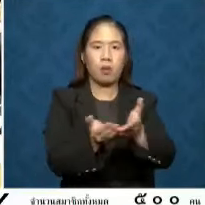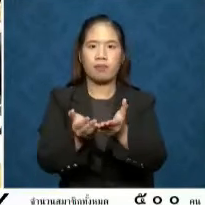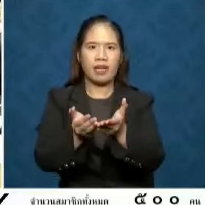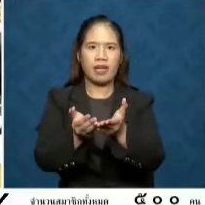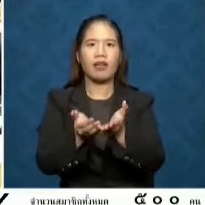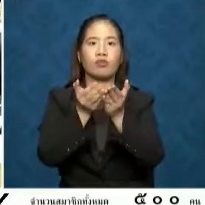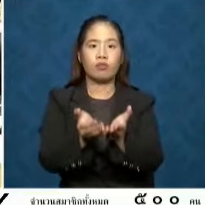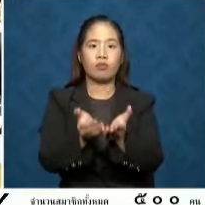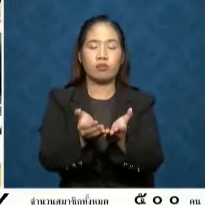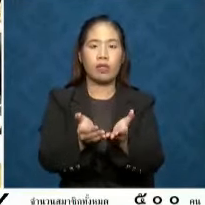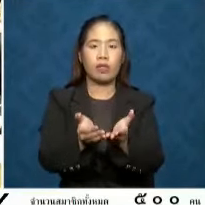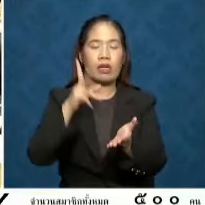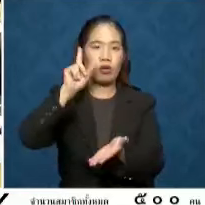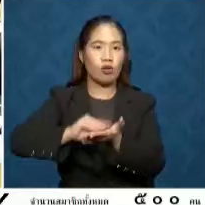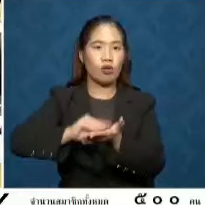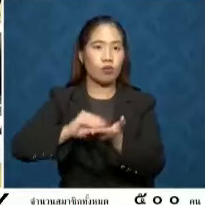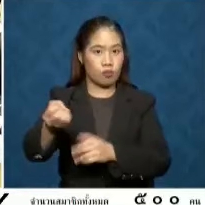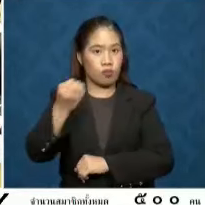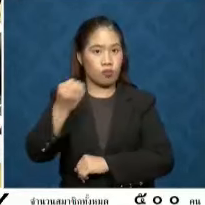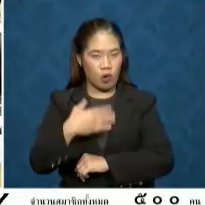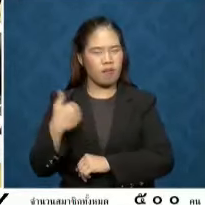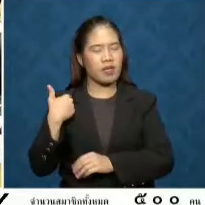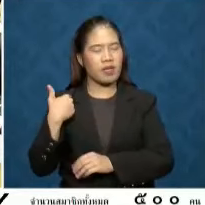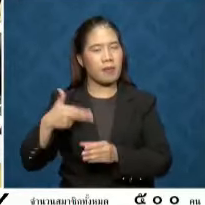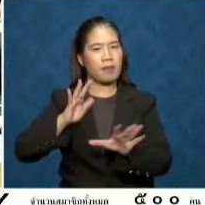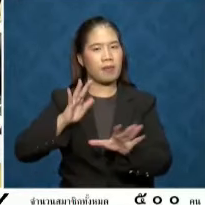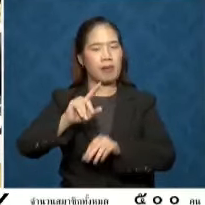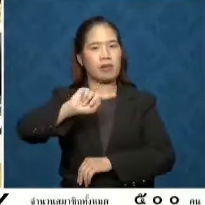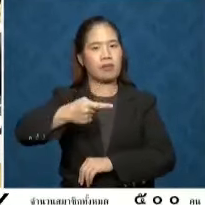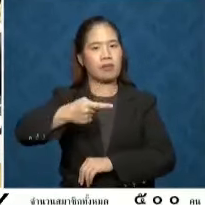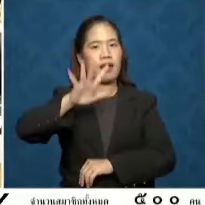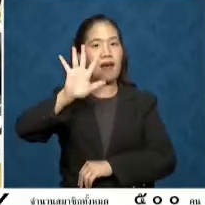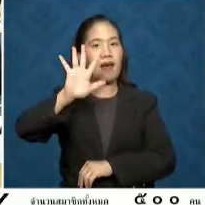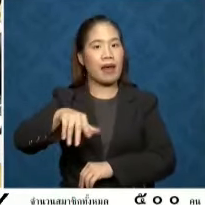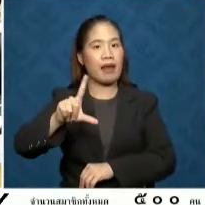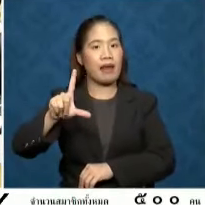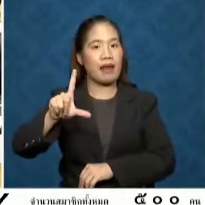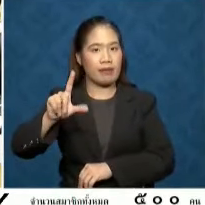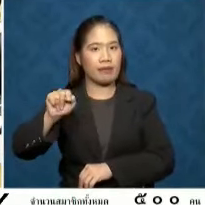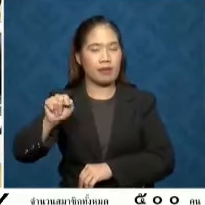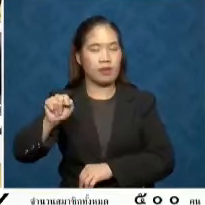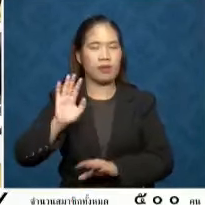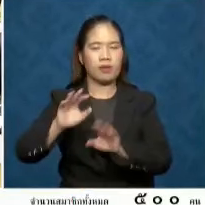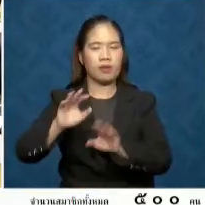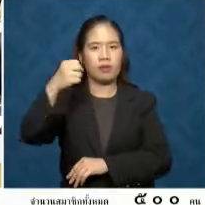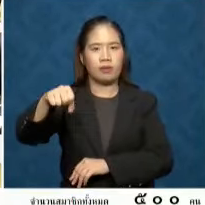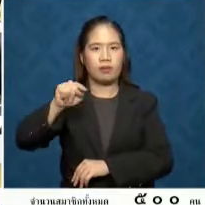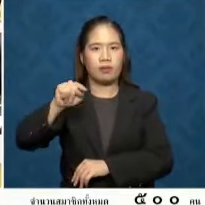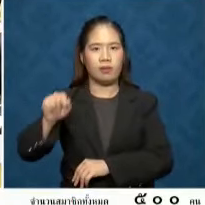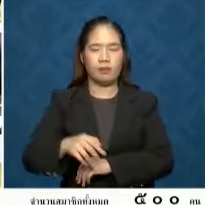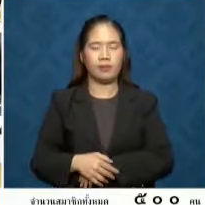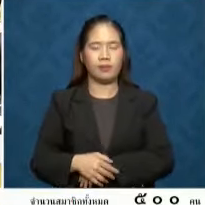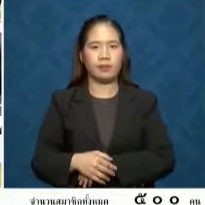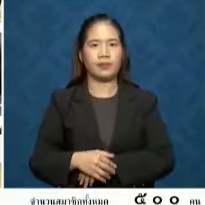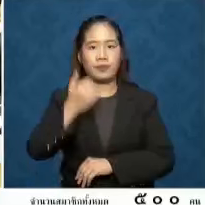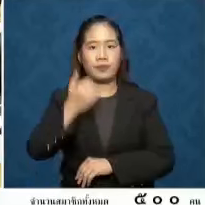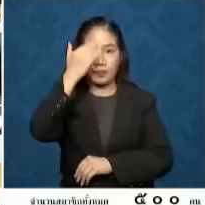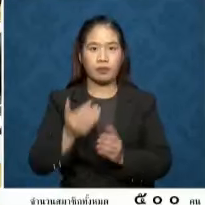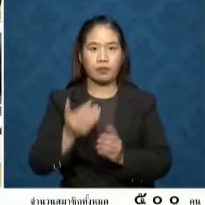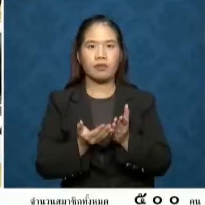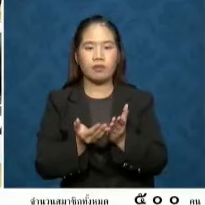ากกองทัพเรือเองบอกว่าเรือสุโขทัยเนี่ยมีน้ำมันอยู่ประมาณ 15,000 ลิตรหรือประมาณ 10% เองแล้วความโค้งนี่แหละครับ